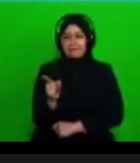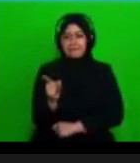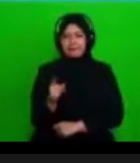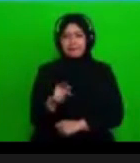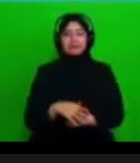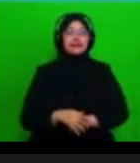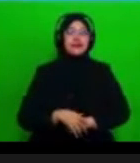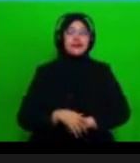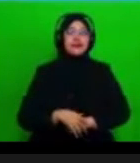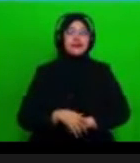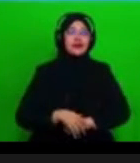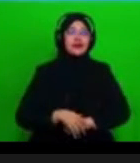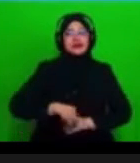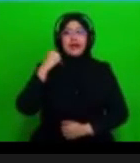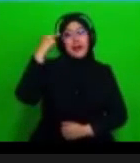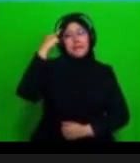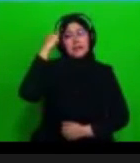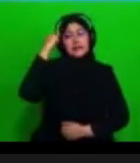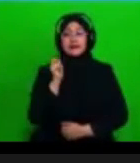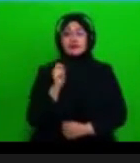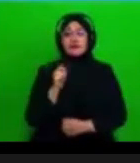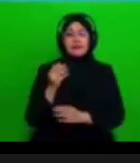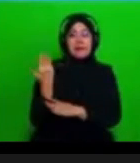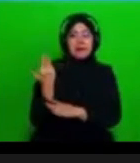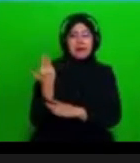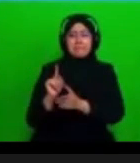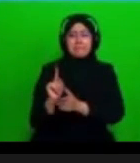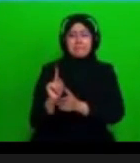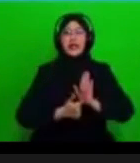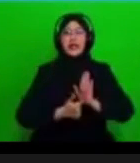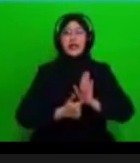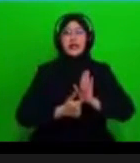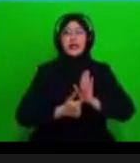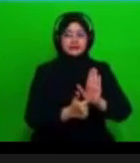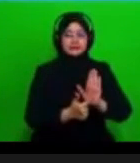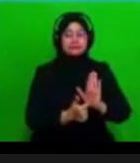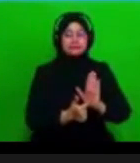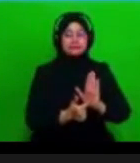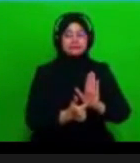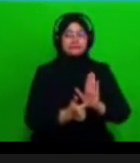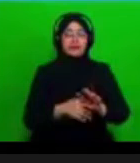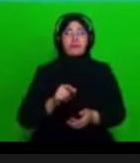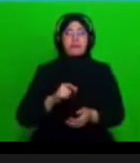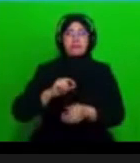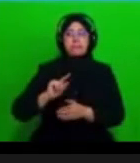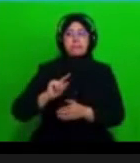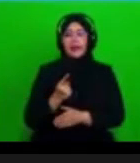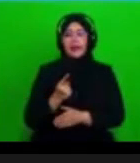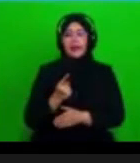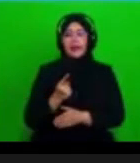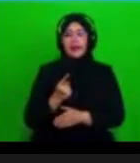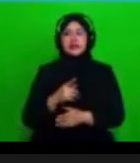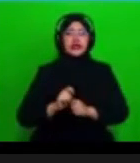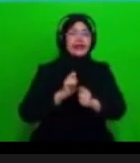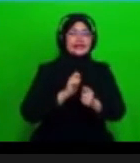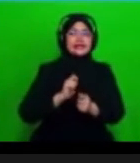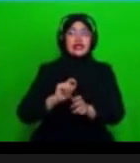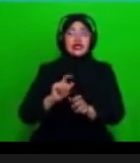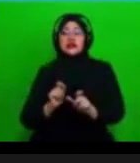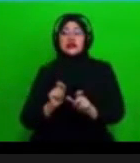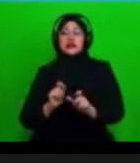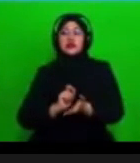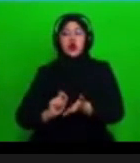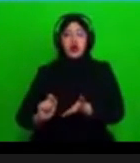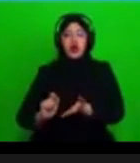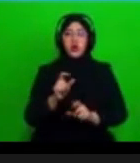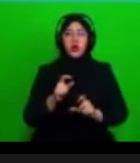1 yaitu Merdeka Belajar waktu Mas Menteri pertama kali dirilis itu menghapus ujian sekolah